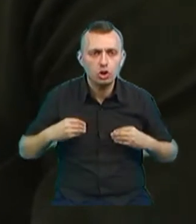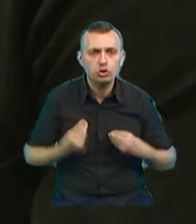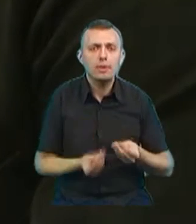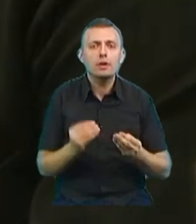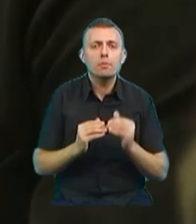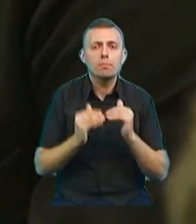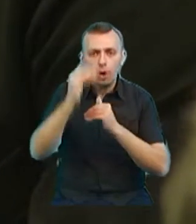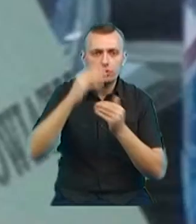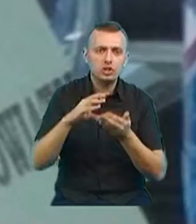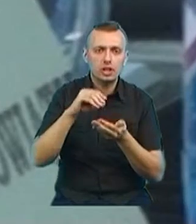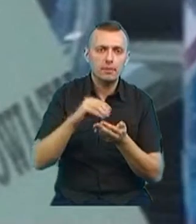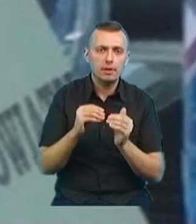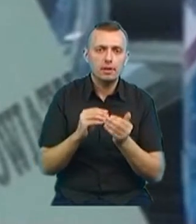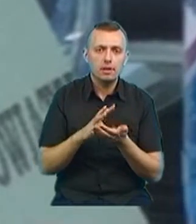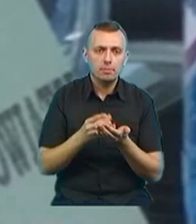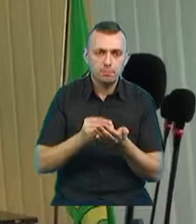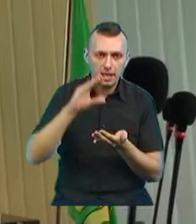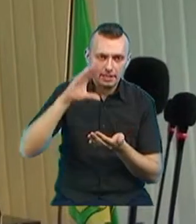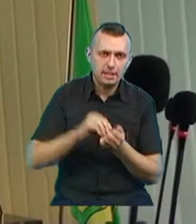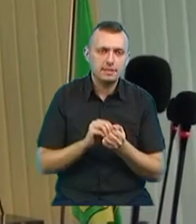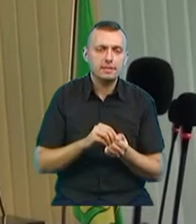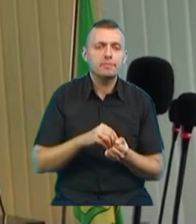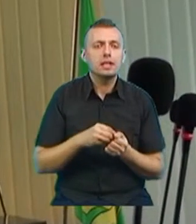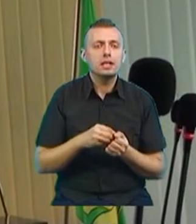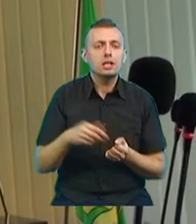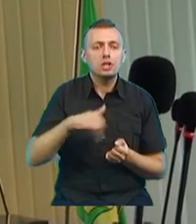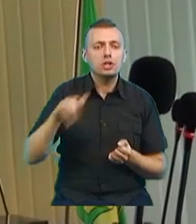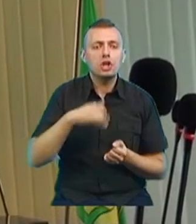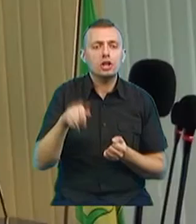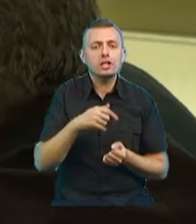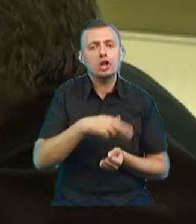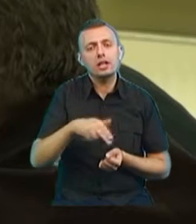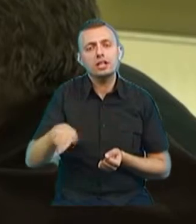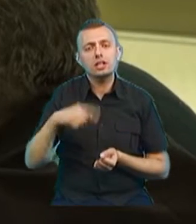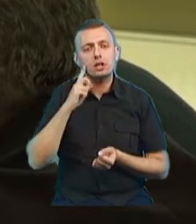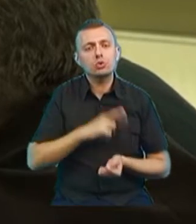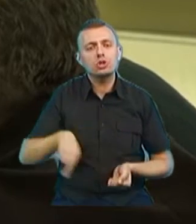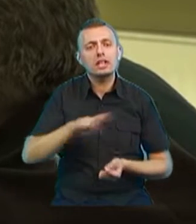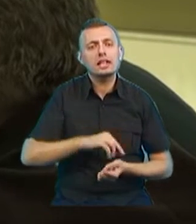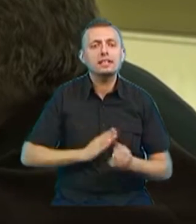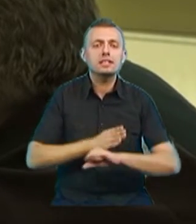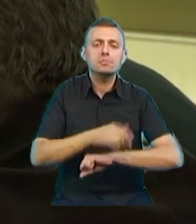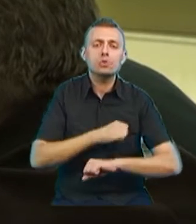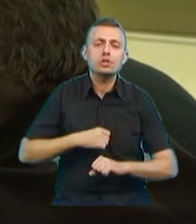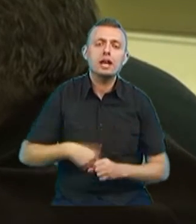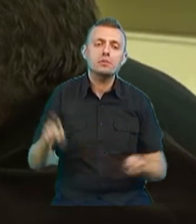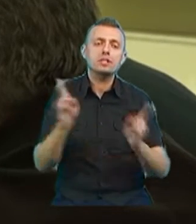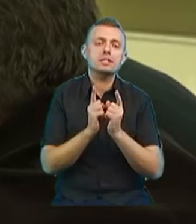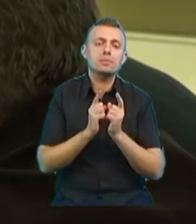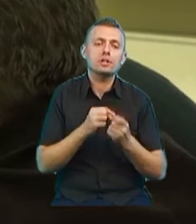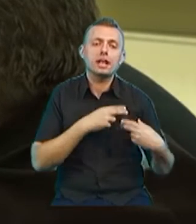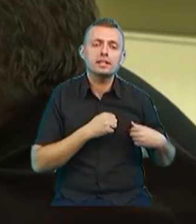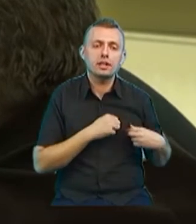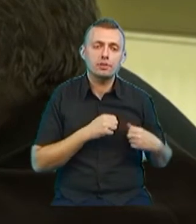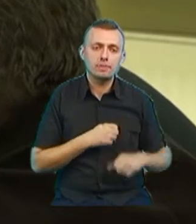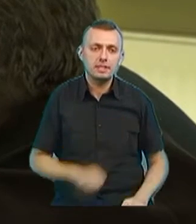zadowolona. Niechlubną tradycją jest spóźnianie się niektórych radnych opozycyjnych na spotkanie komisji. Teraz nas interesuje wynik finansowy, bo teraz